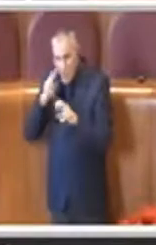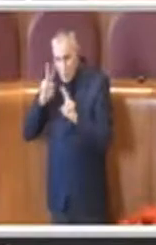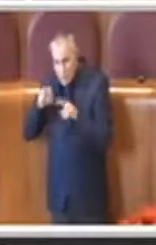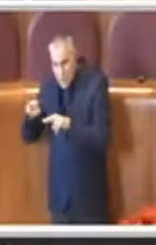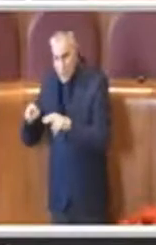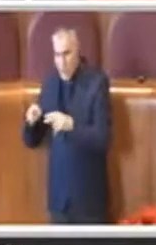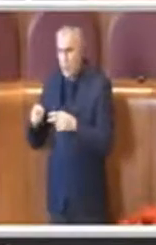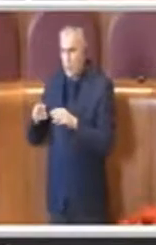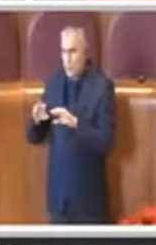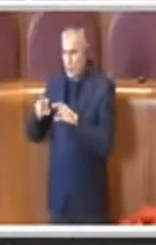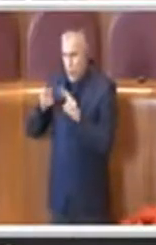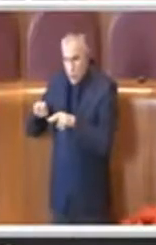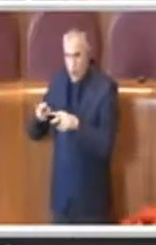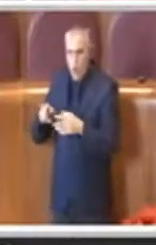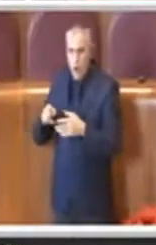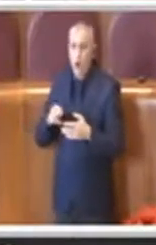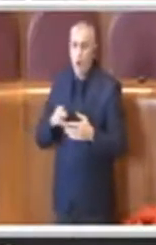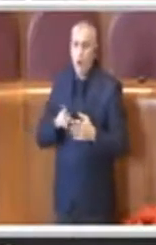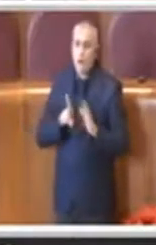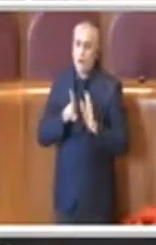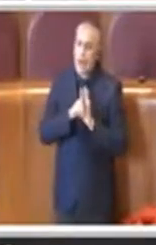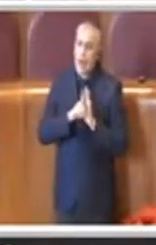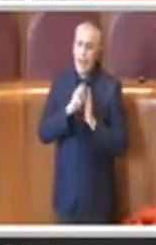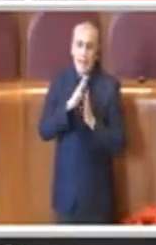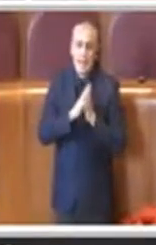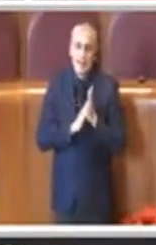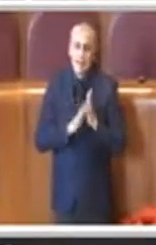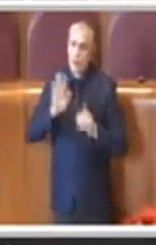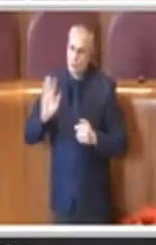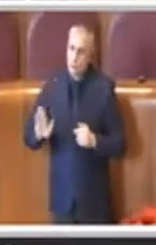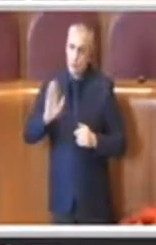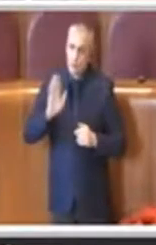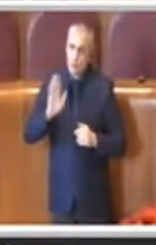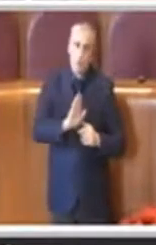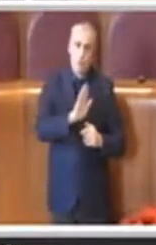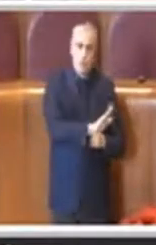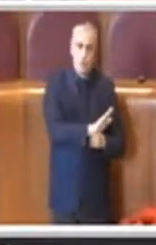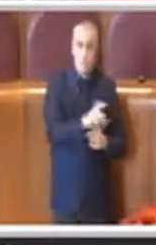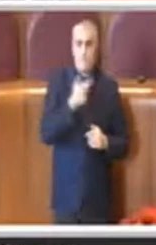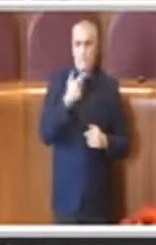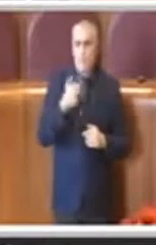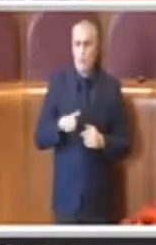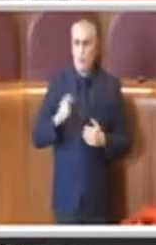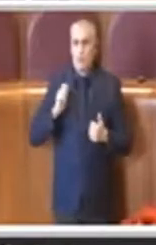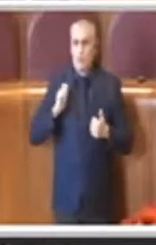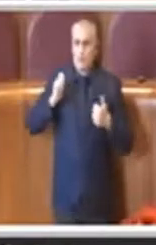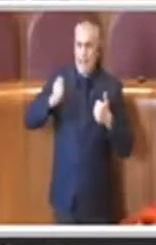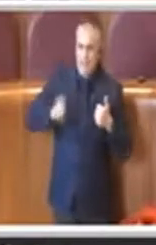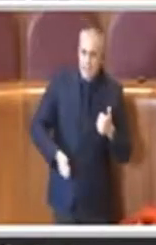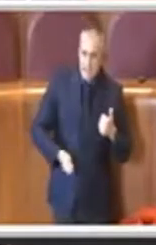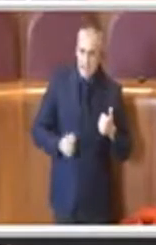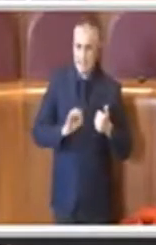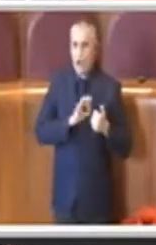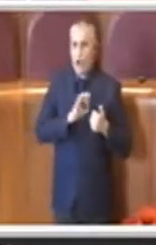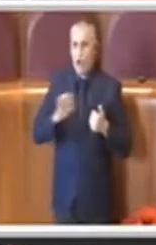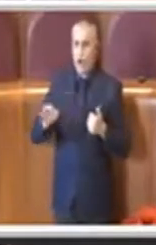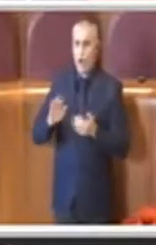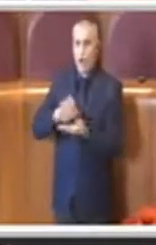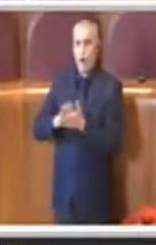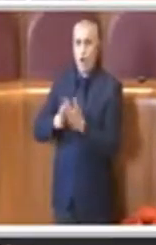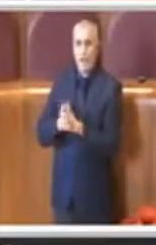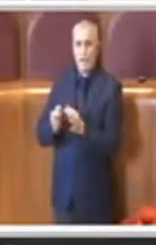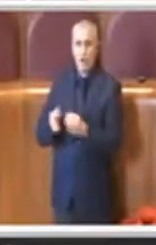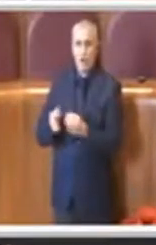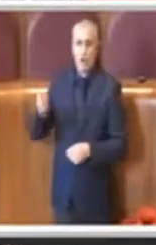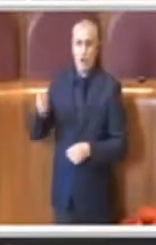verificato prima di diciamo, procedere alla declaratoria di una decadenza o di una revoca di una convenzione.